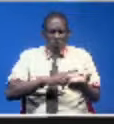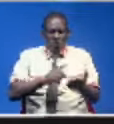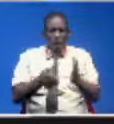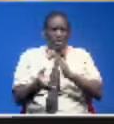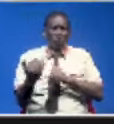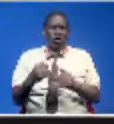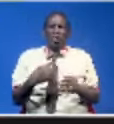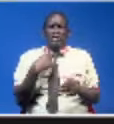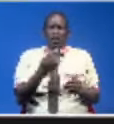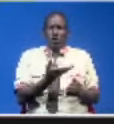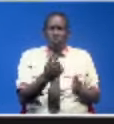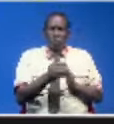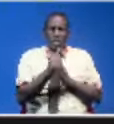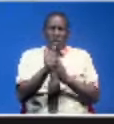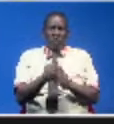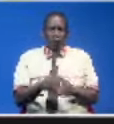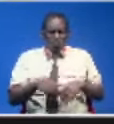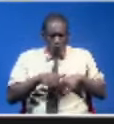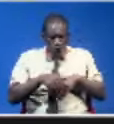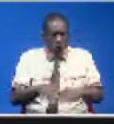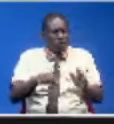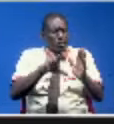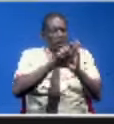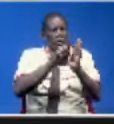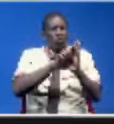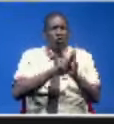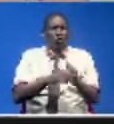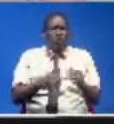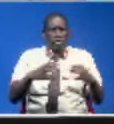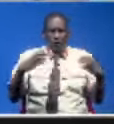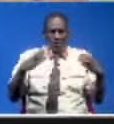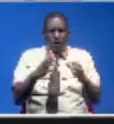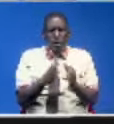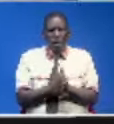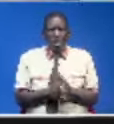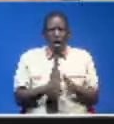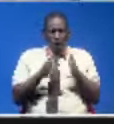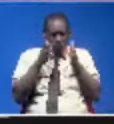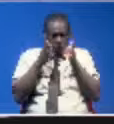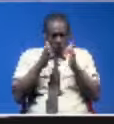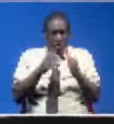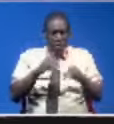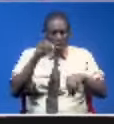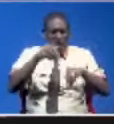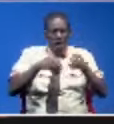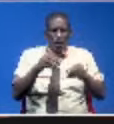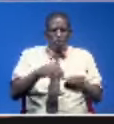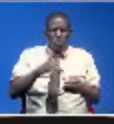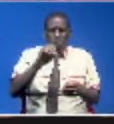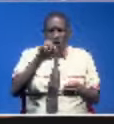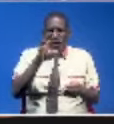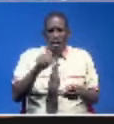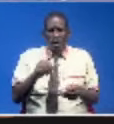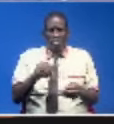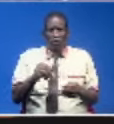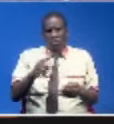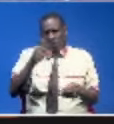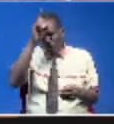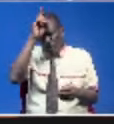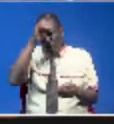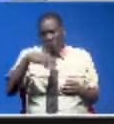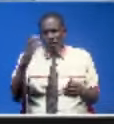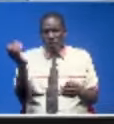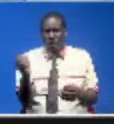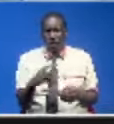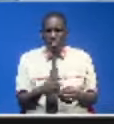viongozi hao kuzingatia kanuni za chama na kusimamia kikamilifu uchaguzi wa ODM wa mashinani utakaofanyika mwezi ujao.